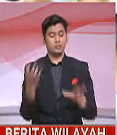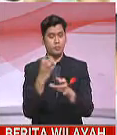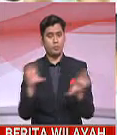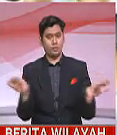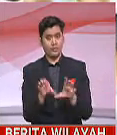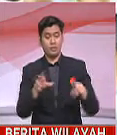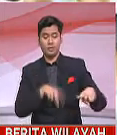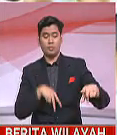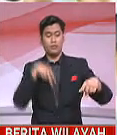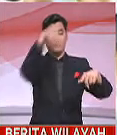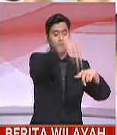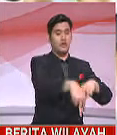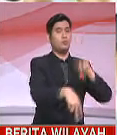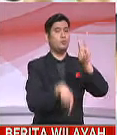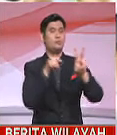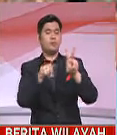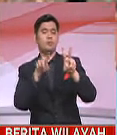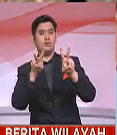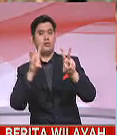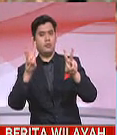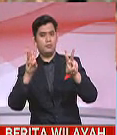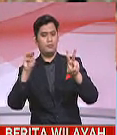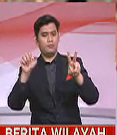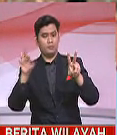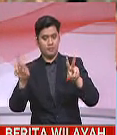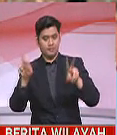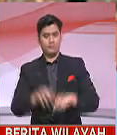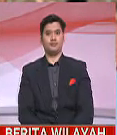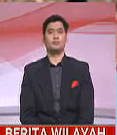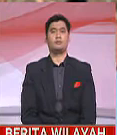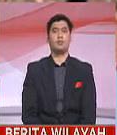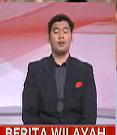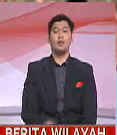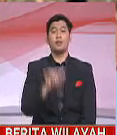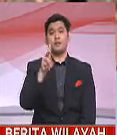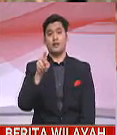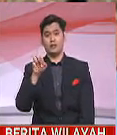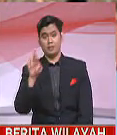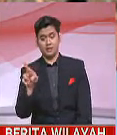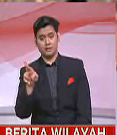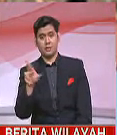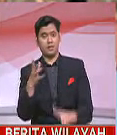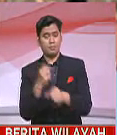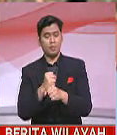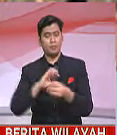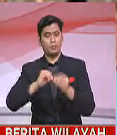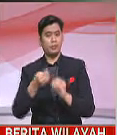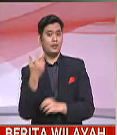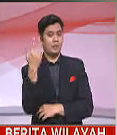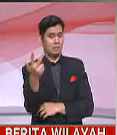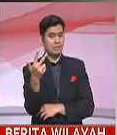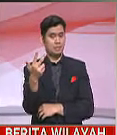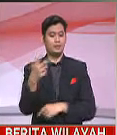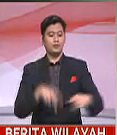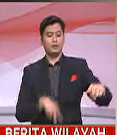lompatan setinggi 2.26 meter. Manakala atlet tuan rumah Lionel Afan Strasser menduduki tempat ketiga